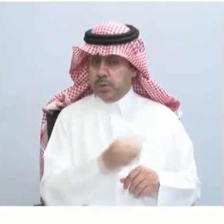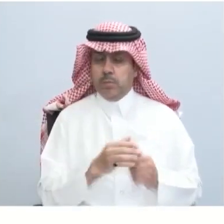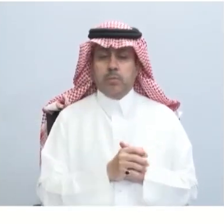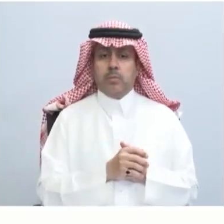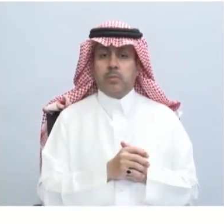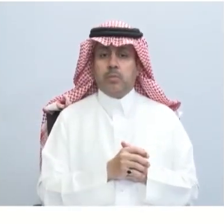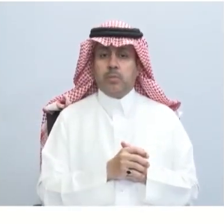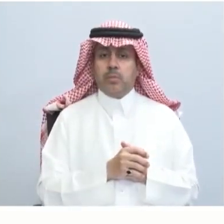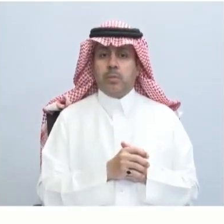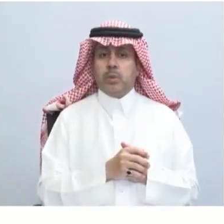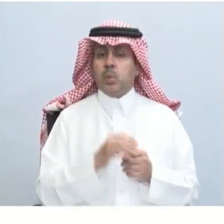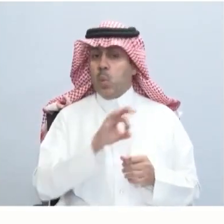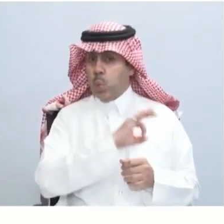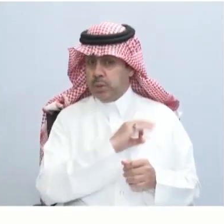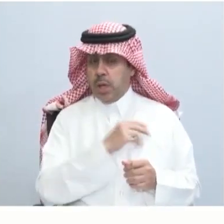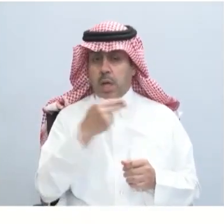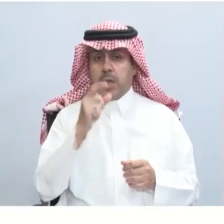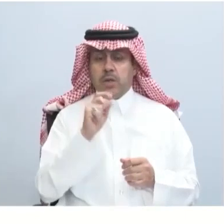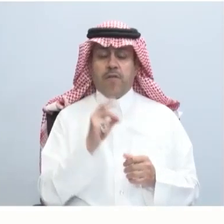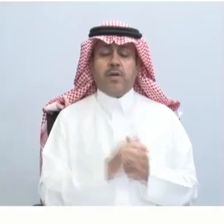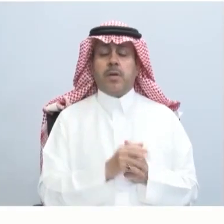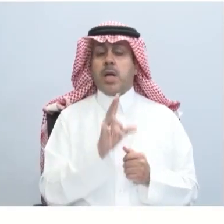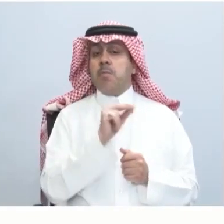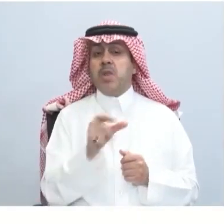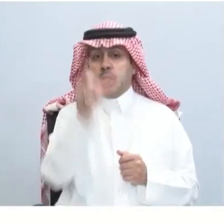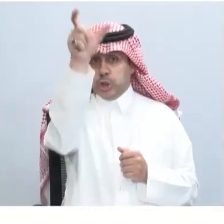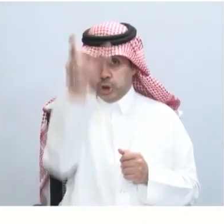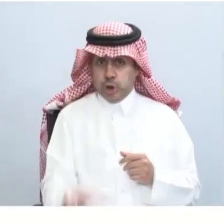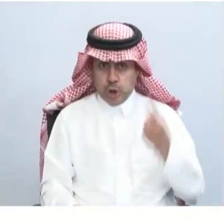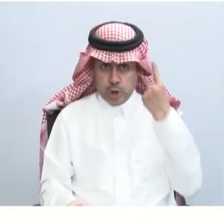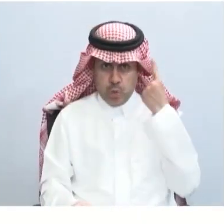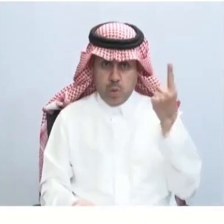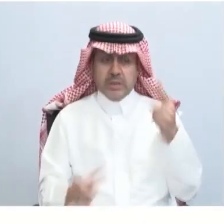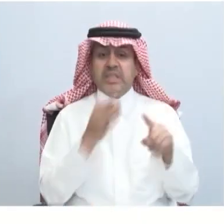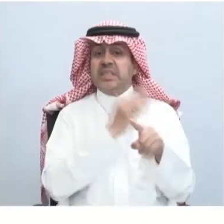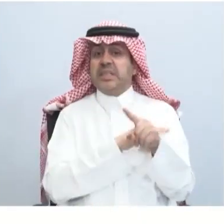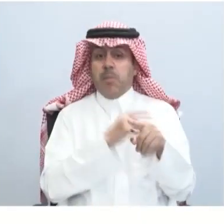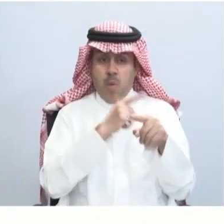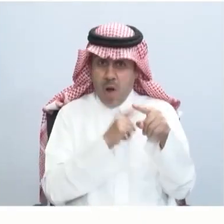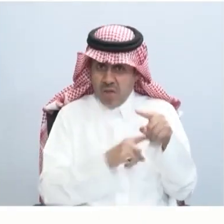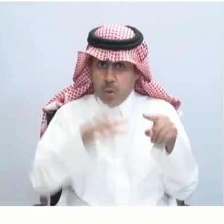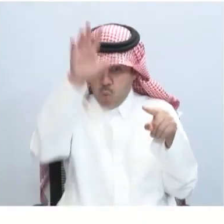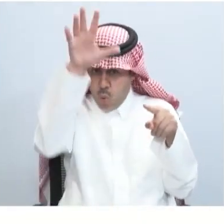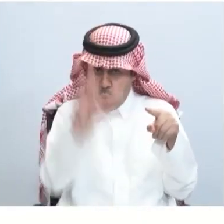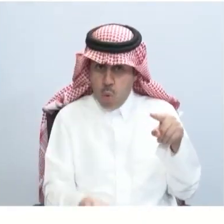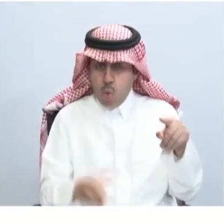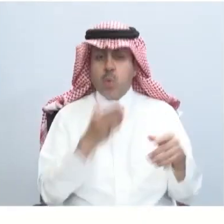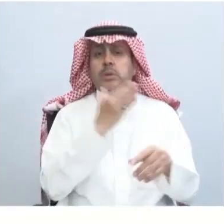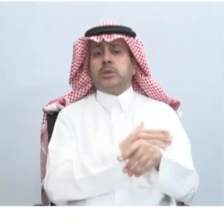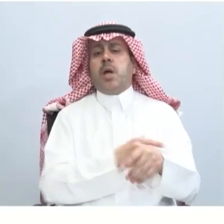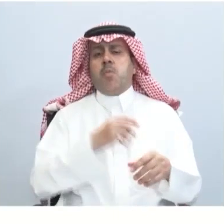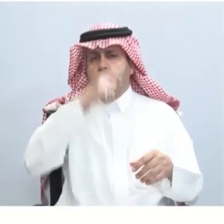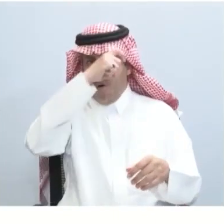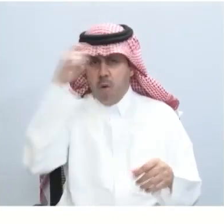وتراحمهم وتعاطفهم مثل الجسد اذا اشتكى منه عضو تداعى له سائر الجسد بالسهر